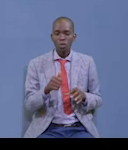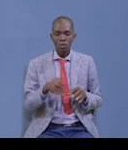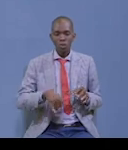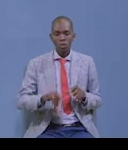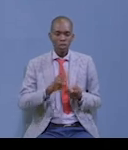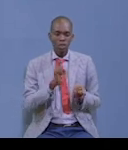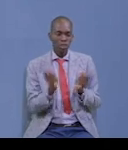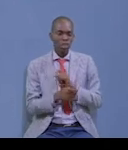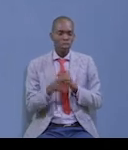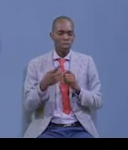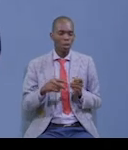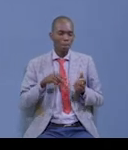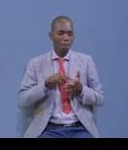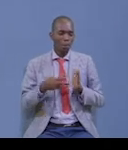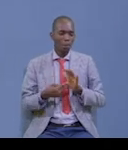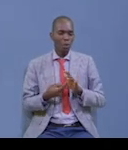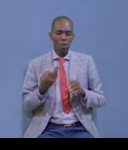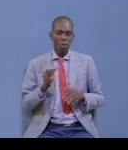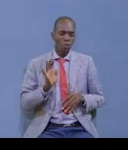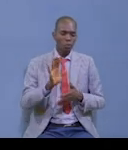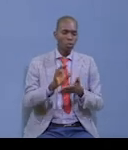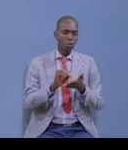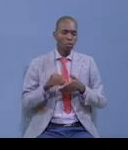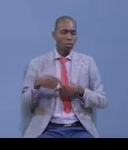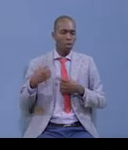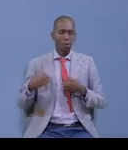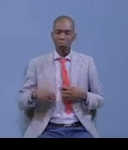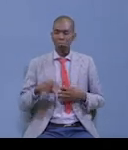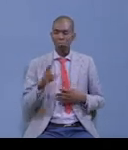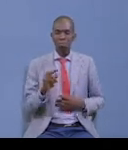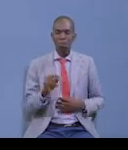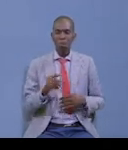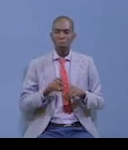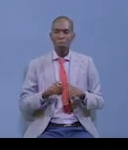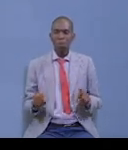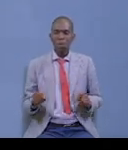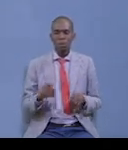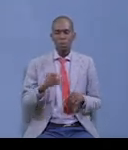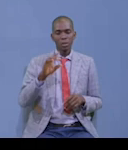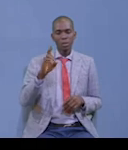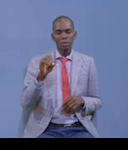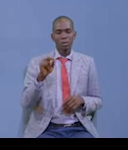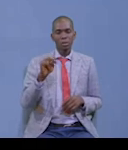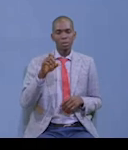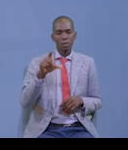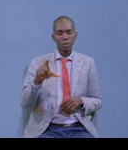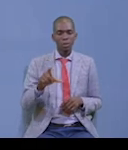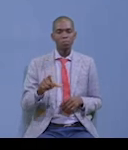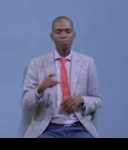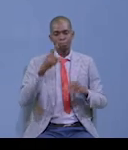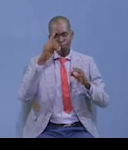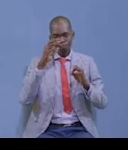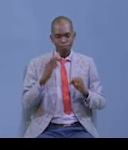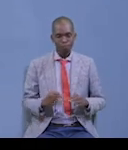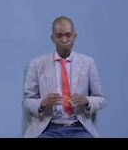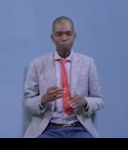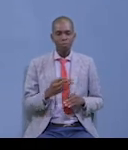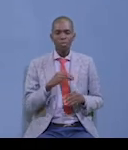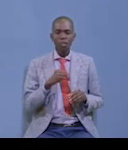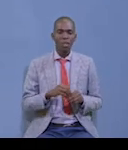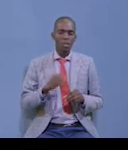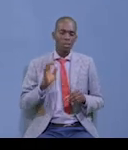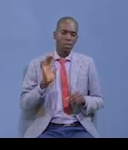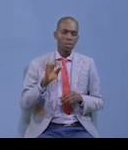తన జీవిత ఉద్దేశం మార్చబడలేదు. Daniel purposed in his heart. కానీ దానియేలు తన ఉద్దేశములో